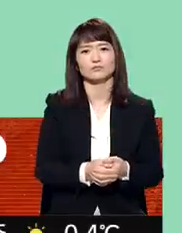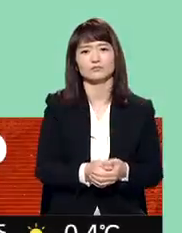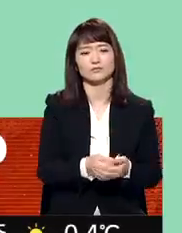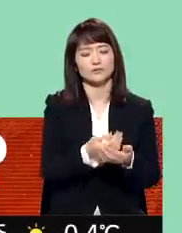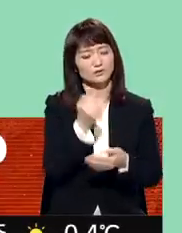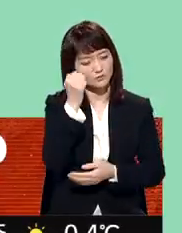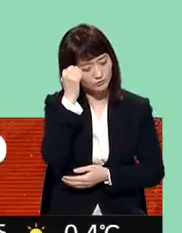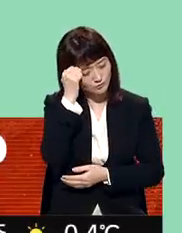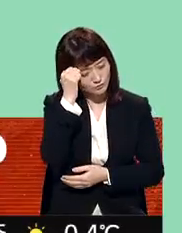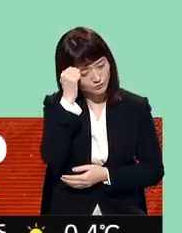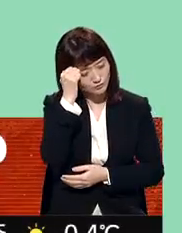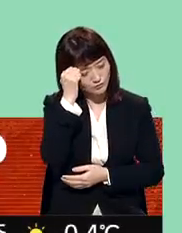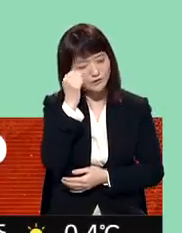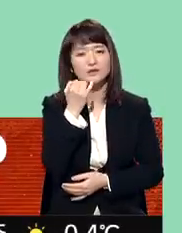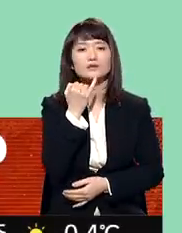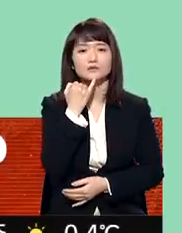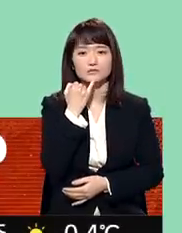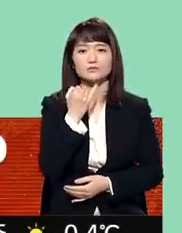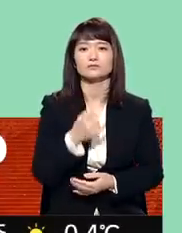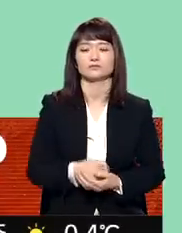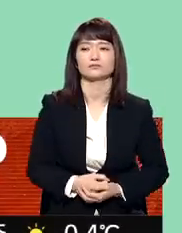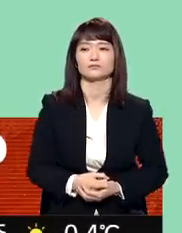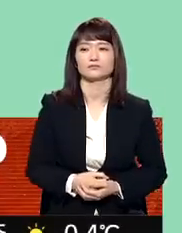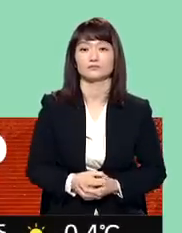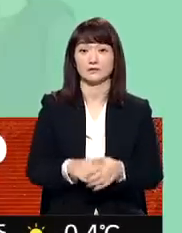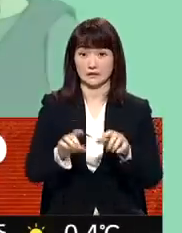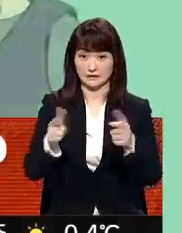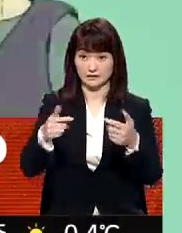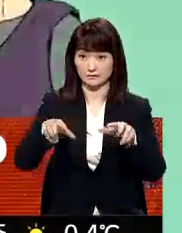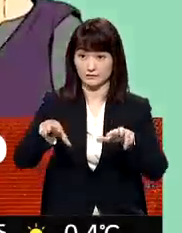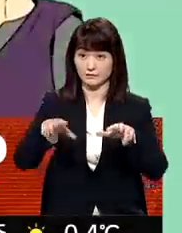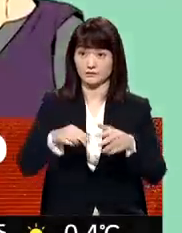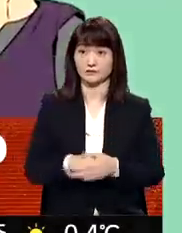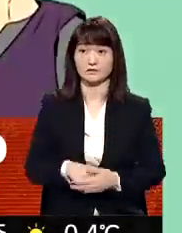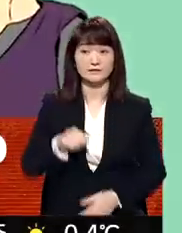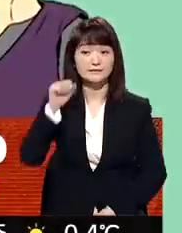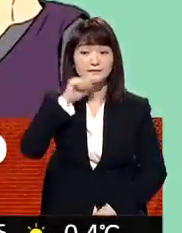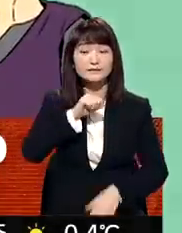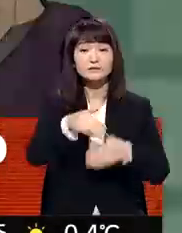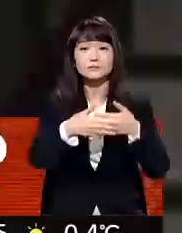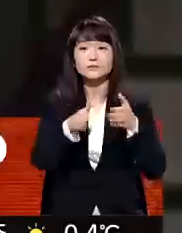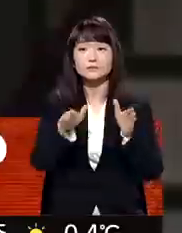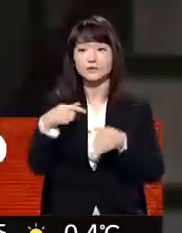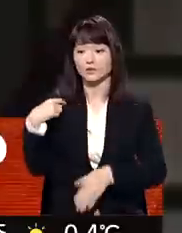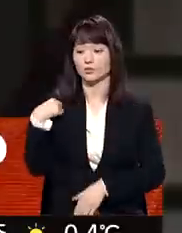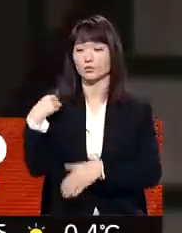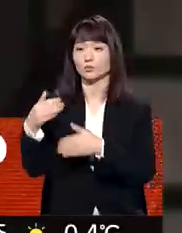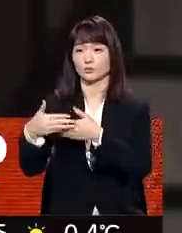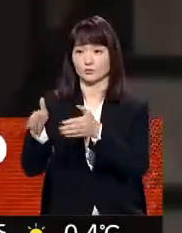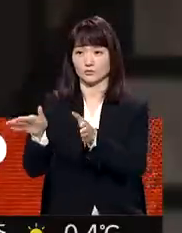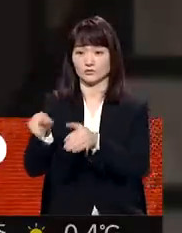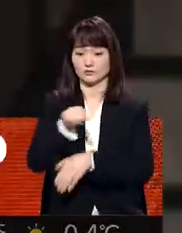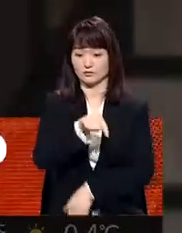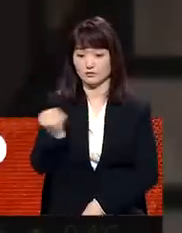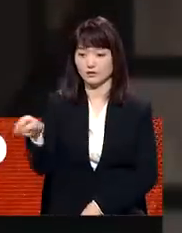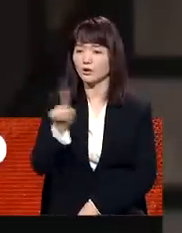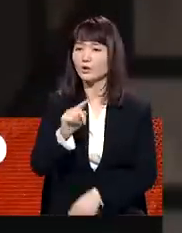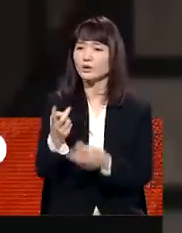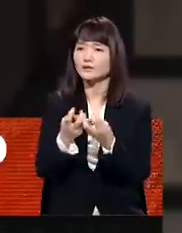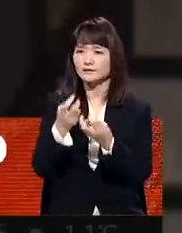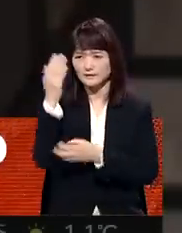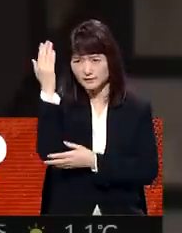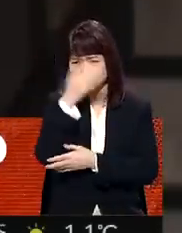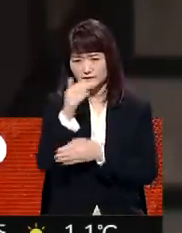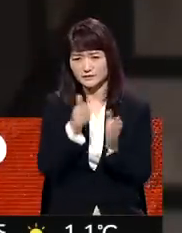않다라는 생각이 머릿속에 들고 있습니다 아니면 지금 갖고 있는게 취미방하고 그 다음에 옷방이 있다면 그 방을 어떻게든지